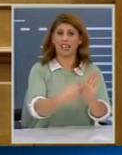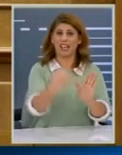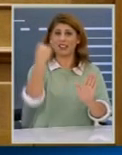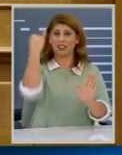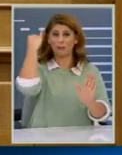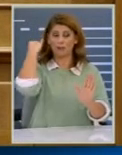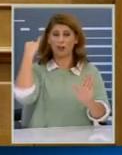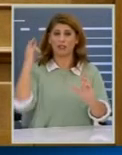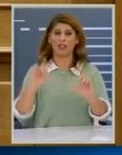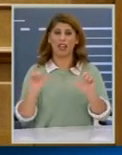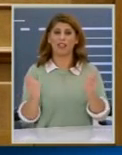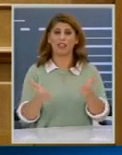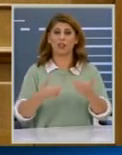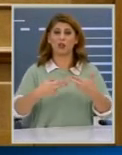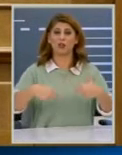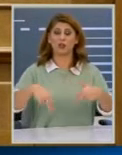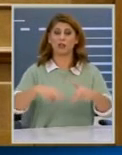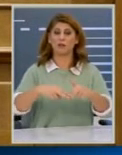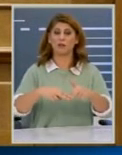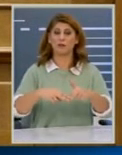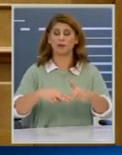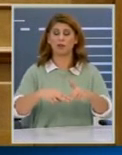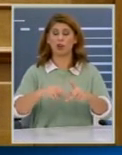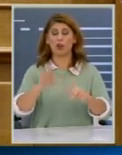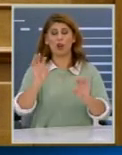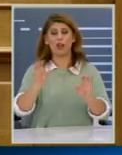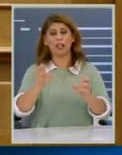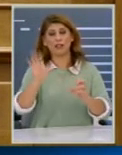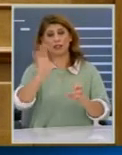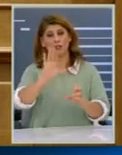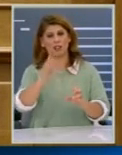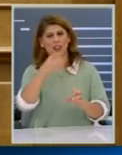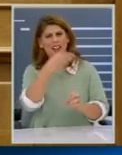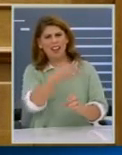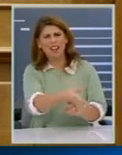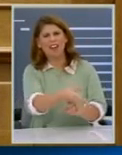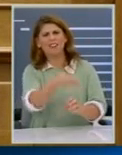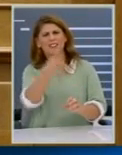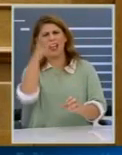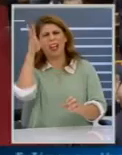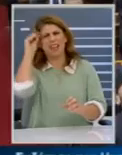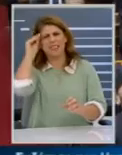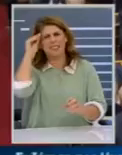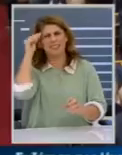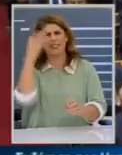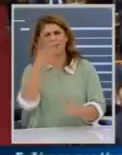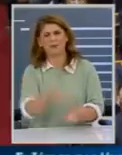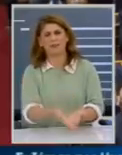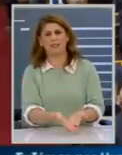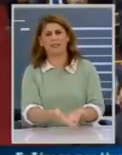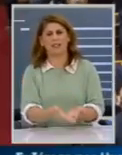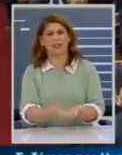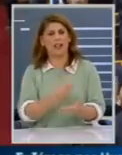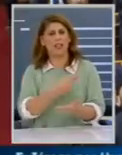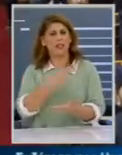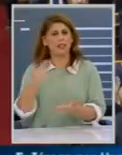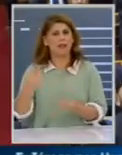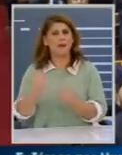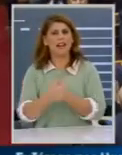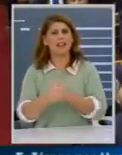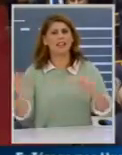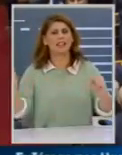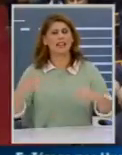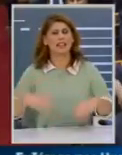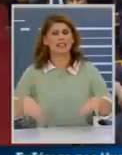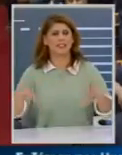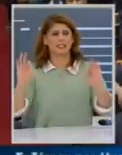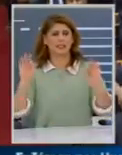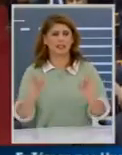αντιπρόεδρο στο Εθνικό Συμβούλιο Ραδιοτηλεόρασης. Αυτή είναι η αντίληψή σας για τις ανεξάρτητες αρχές.